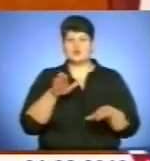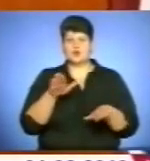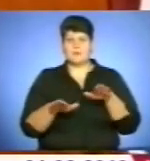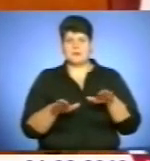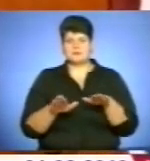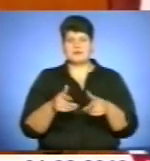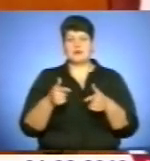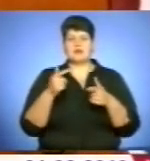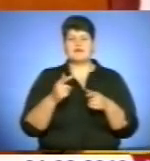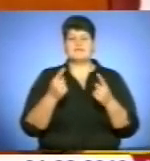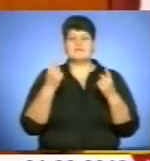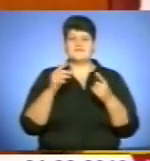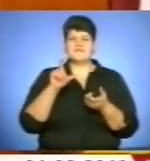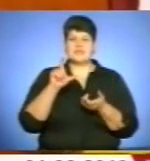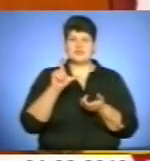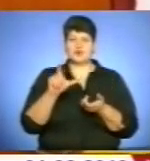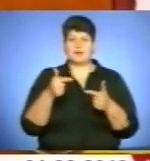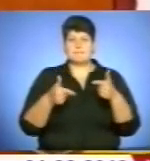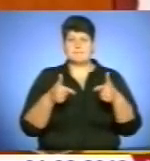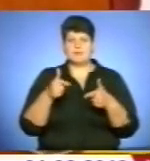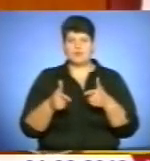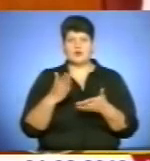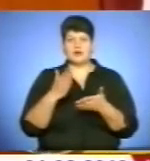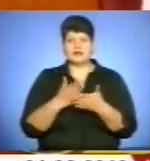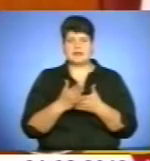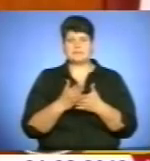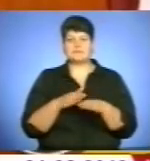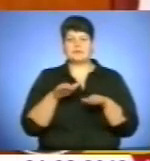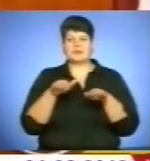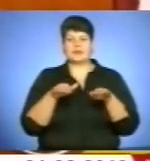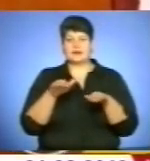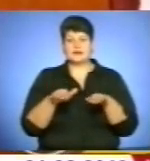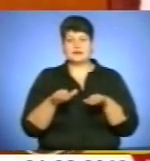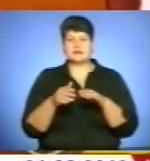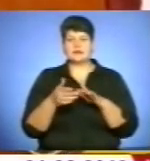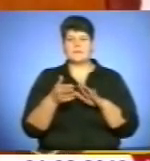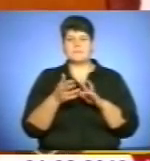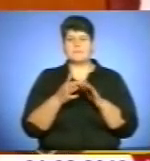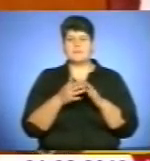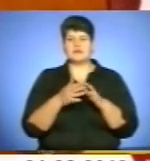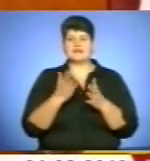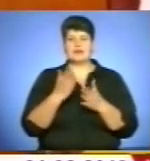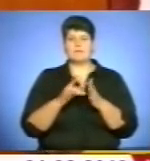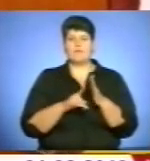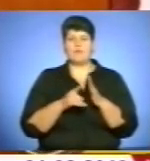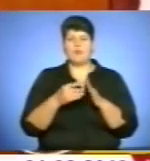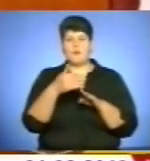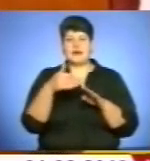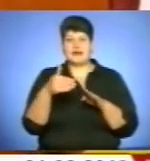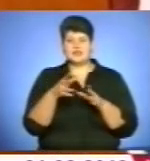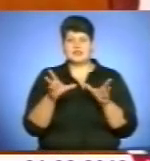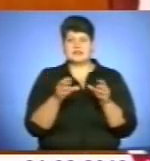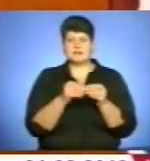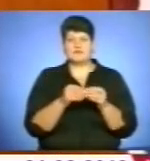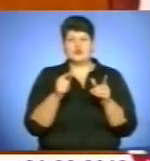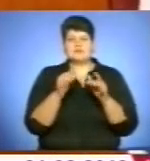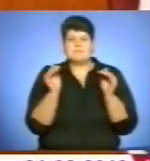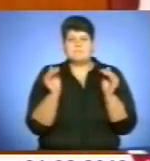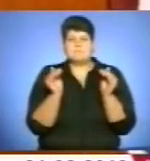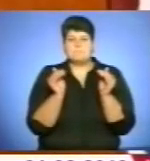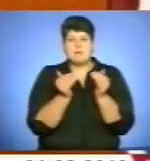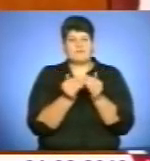все основне навантаження йде на передні відділи ступні, там, де є поперечне склепіння, і воно зменшується,